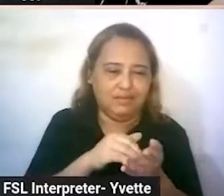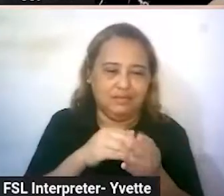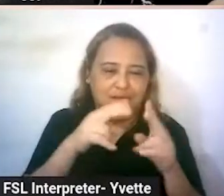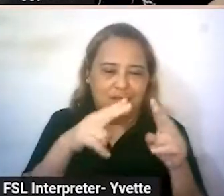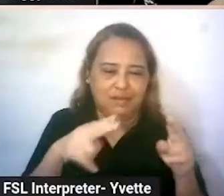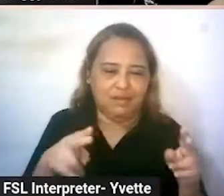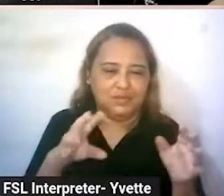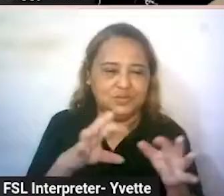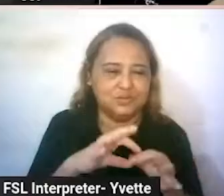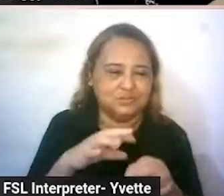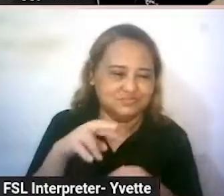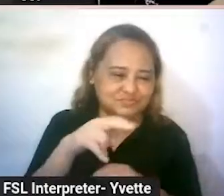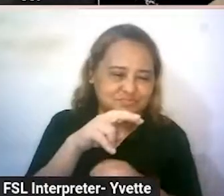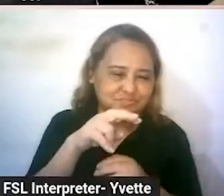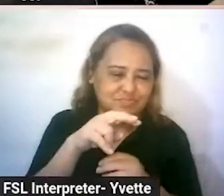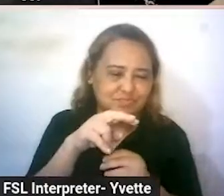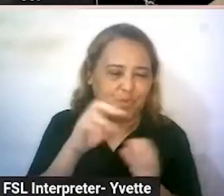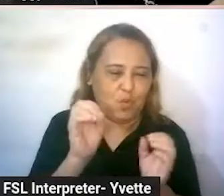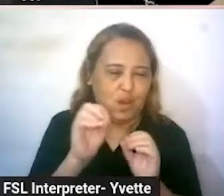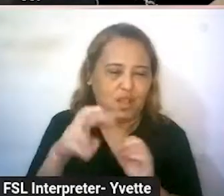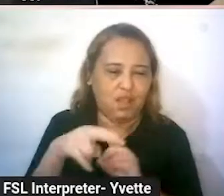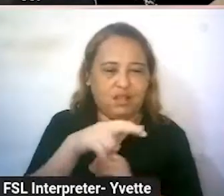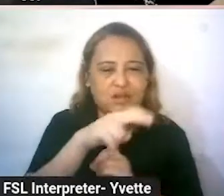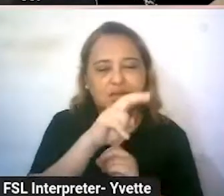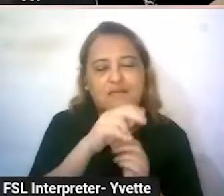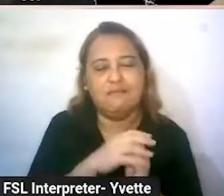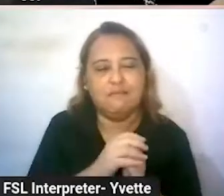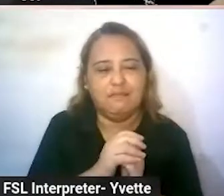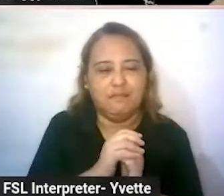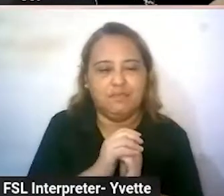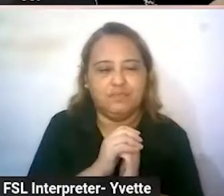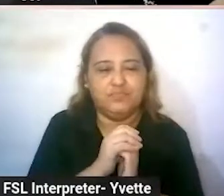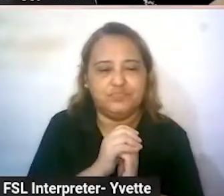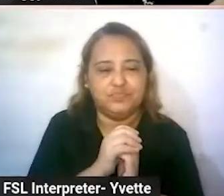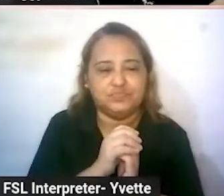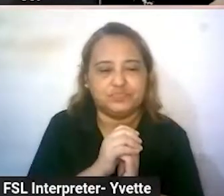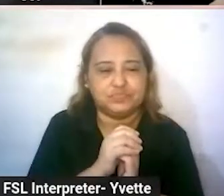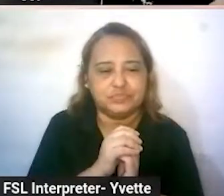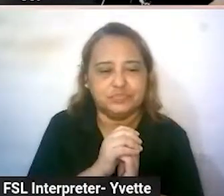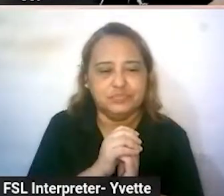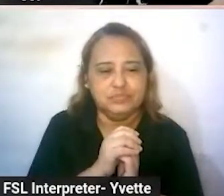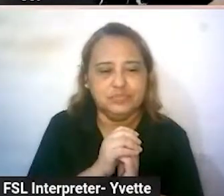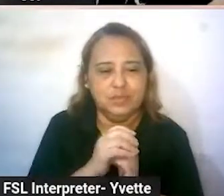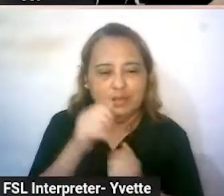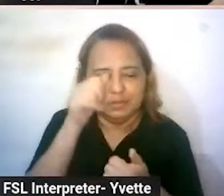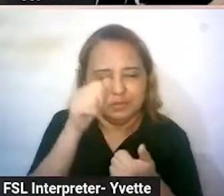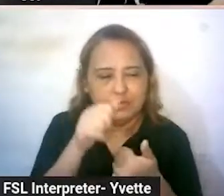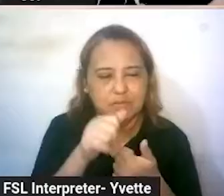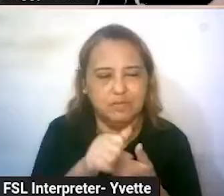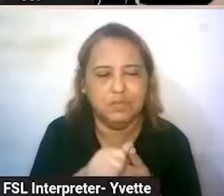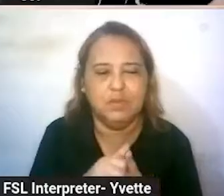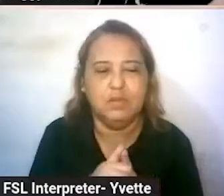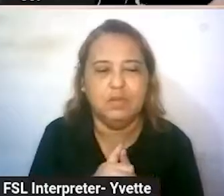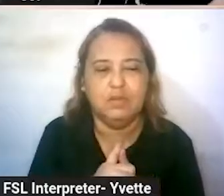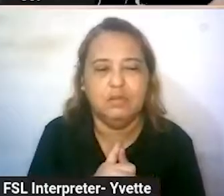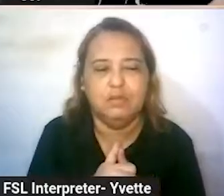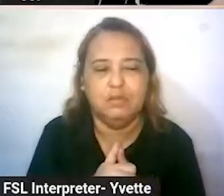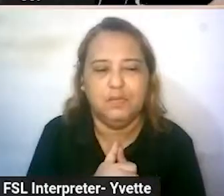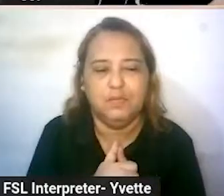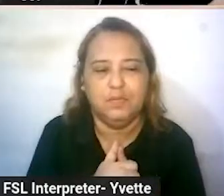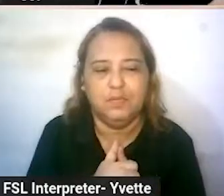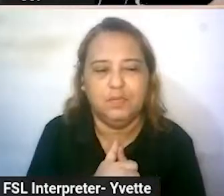ako naging connected with them. So, hanggang sa, I remember yung designation ko, I was the assistant to